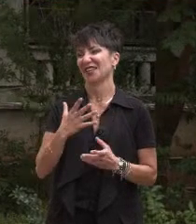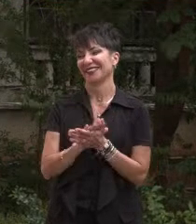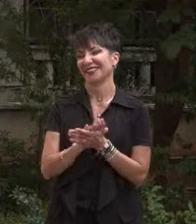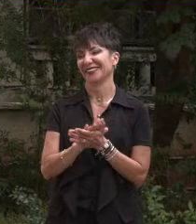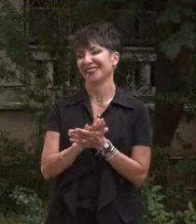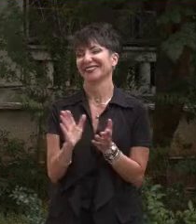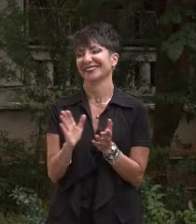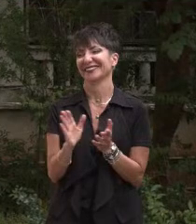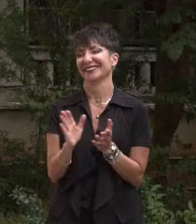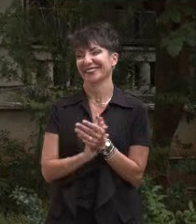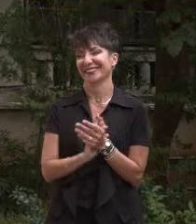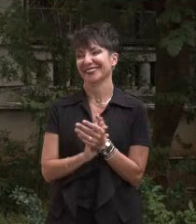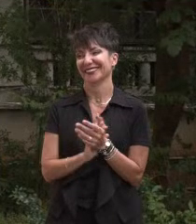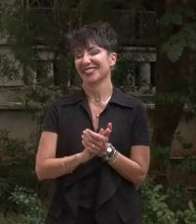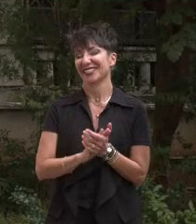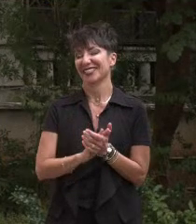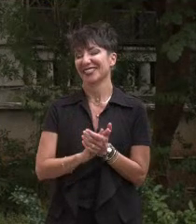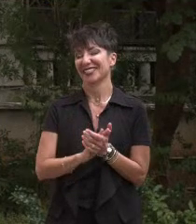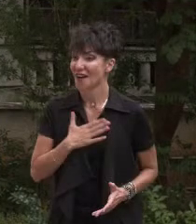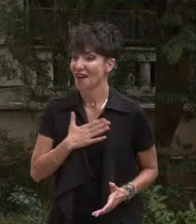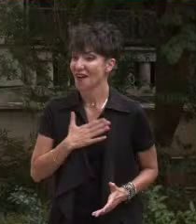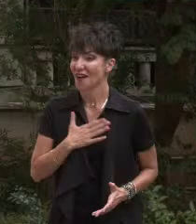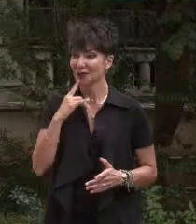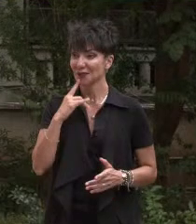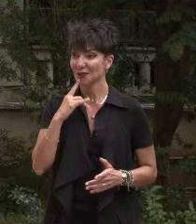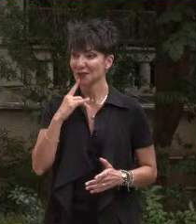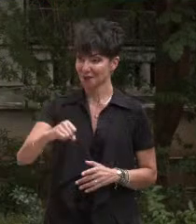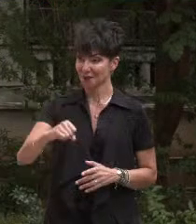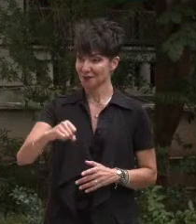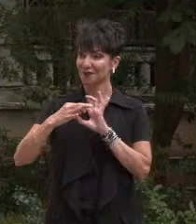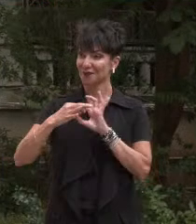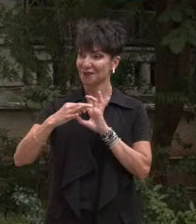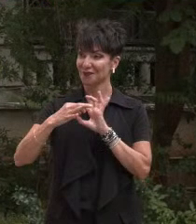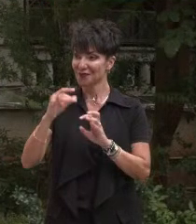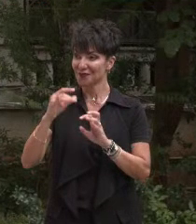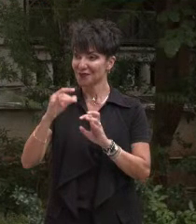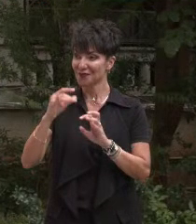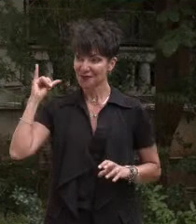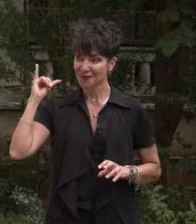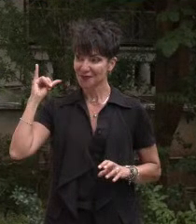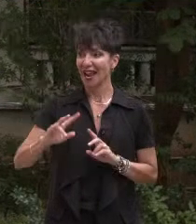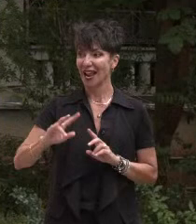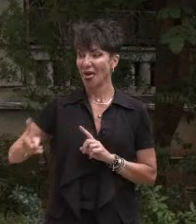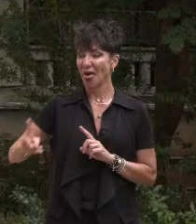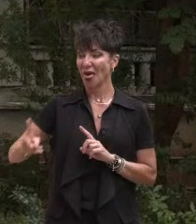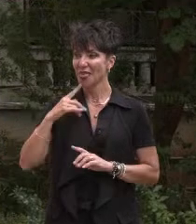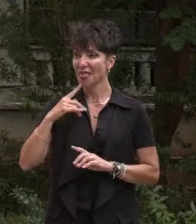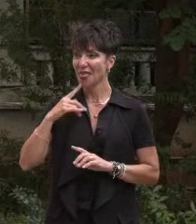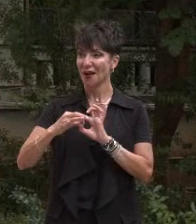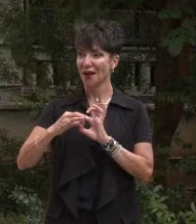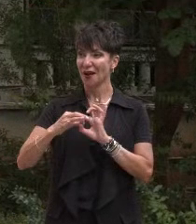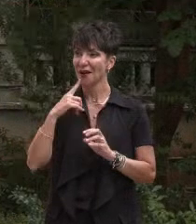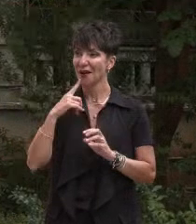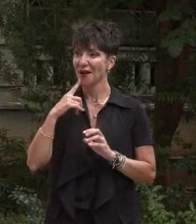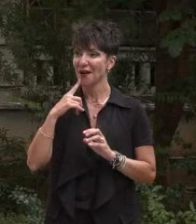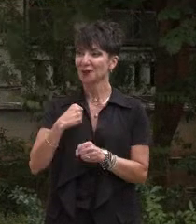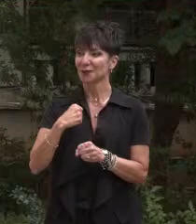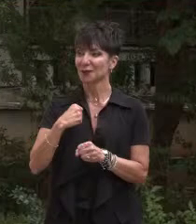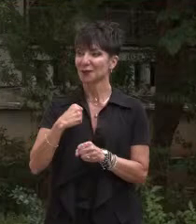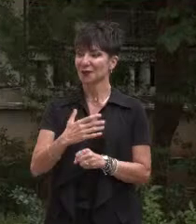καλά. Και εμείς σας ευχαριστούμε και θα σας έχουμε συνεχώς συνοδοιπόρους και συστρατευμένους στο ωραίο αυτό